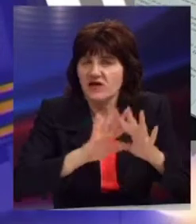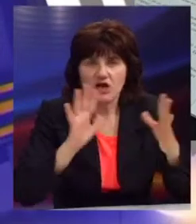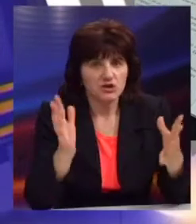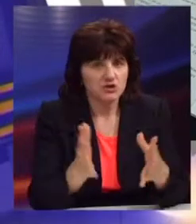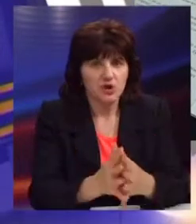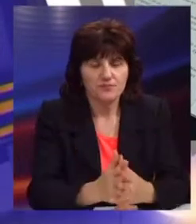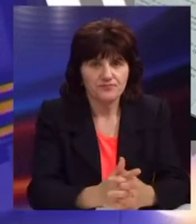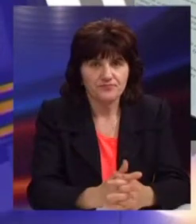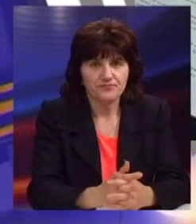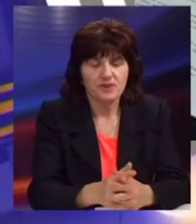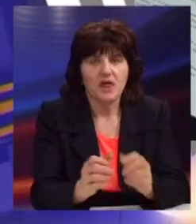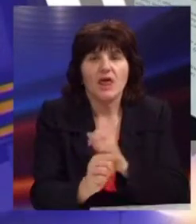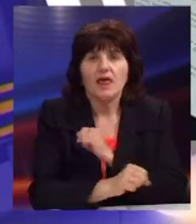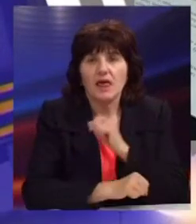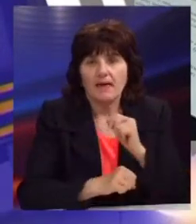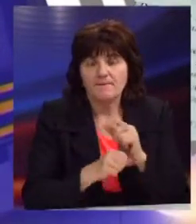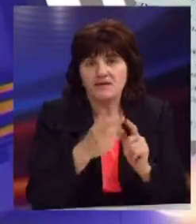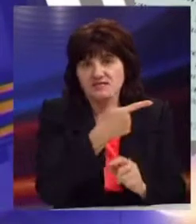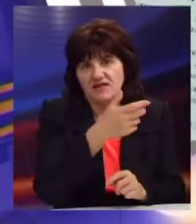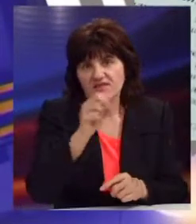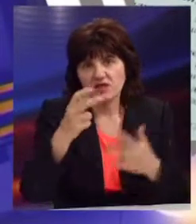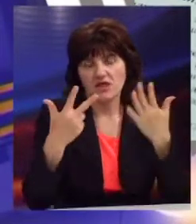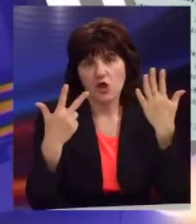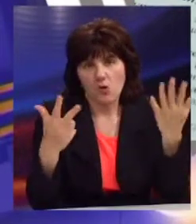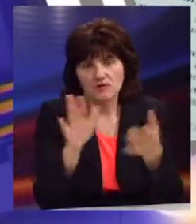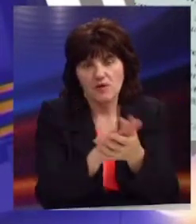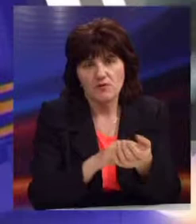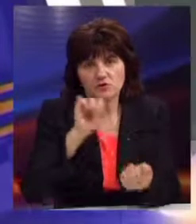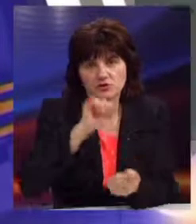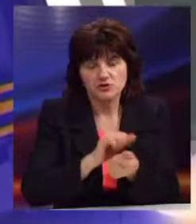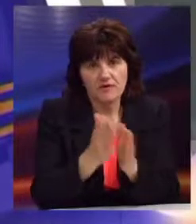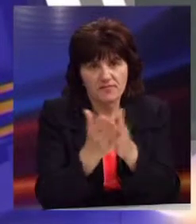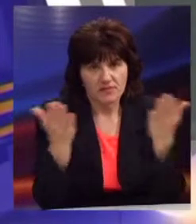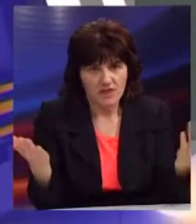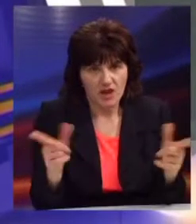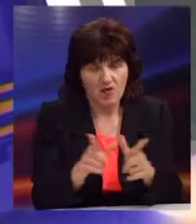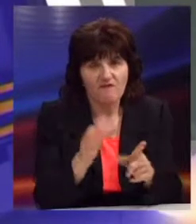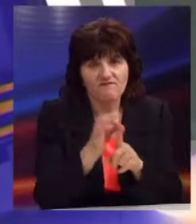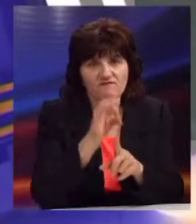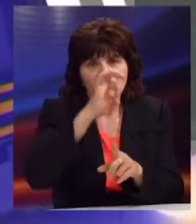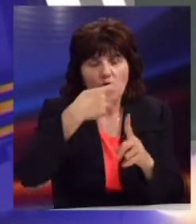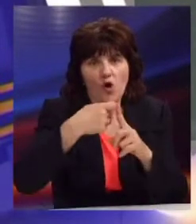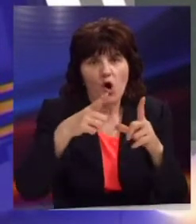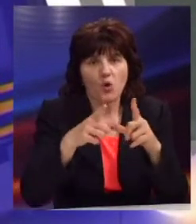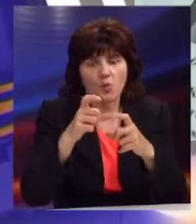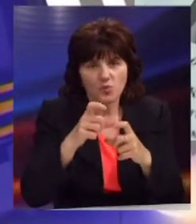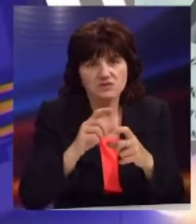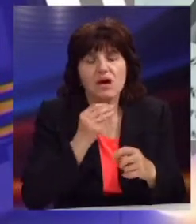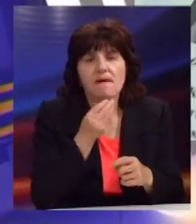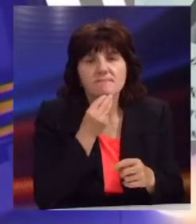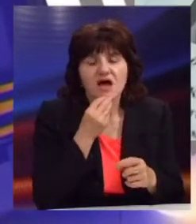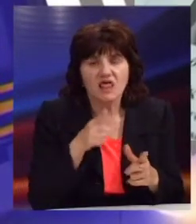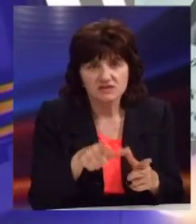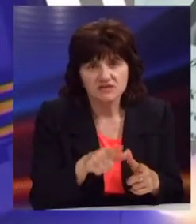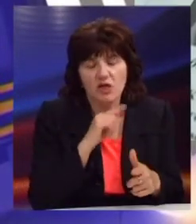dešava. Gimnazijum su 2008. godine osnovali uz pomoć fondacije Fokus tadašnji maturanti gimnazije Marija Svoboda i Tomislav